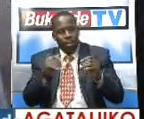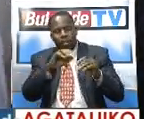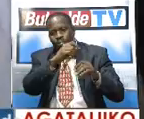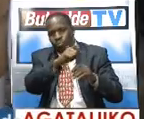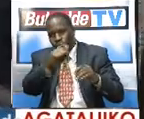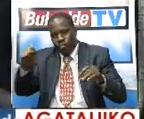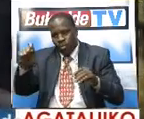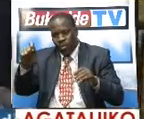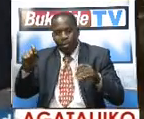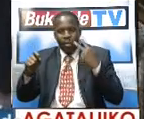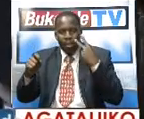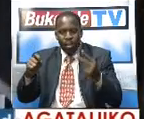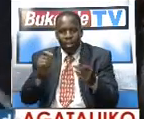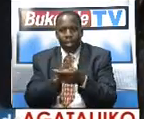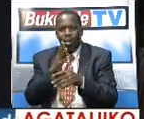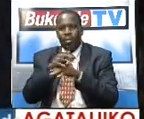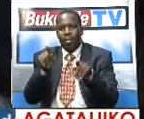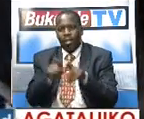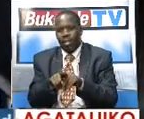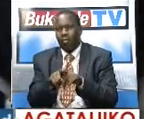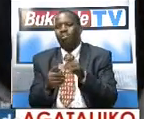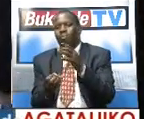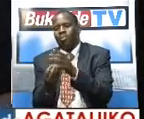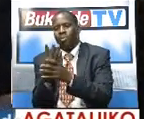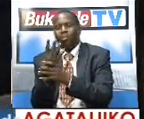n'alambula abalwadde n'oluba n'asimba omuti.